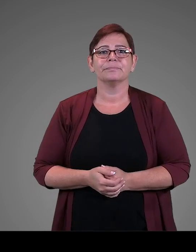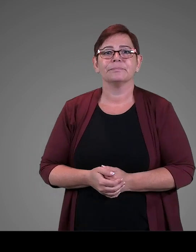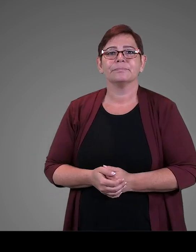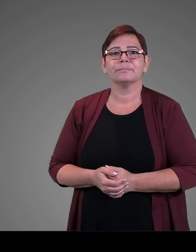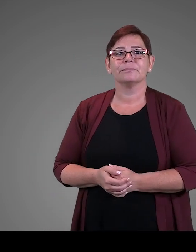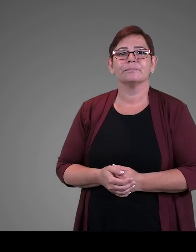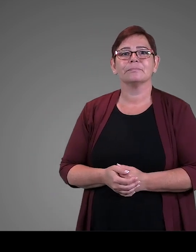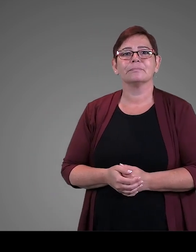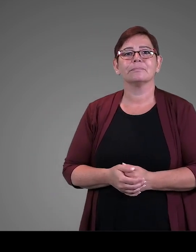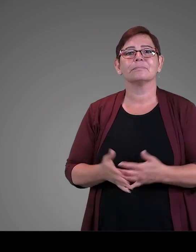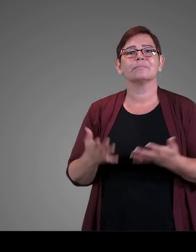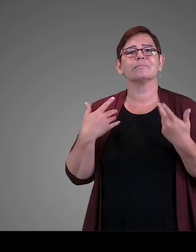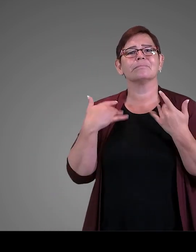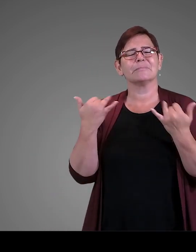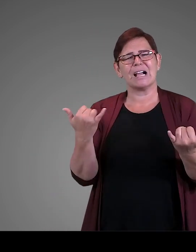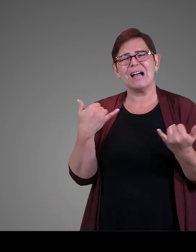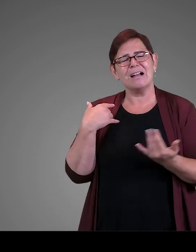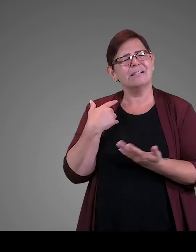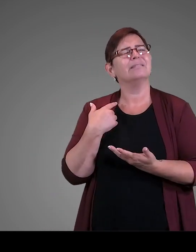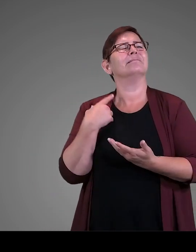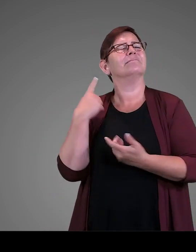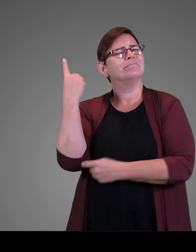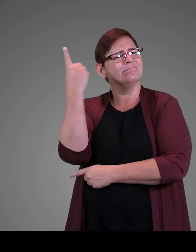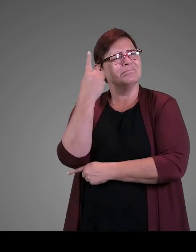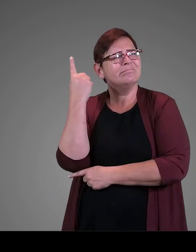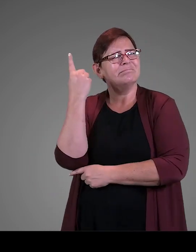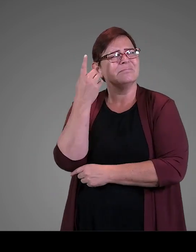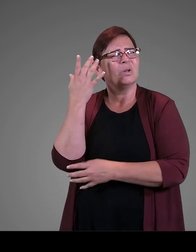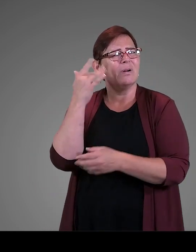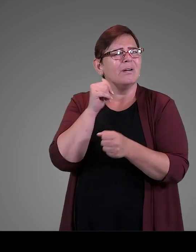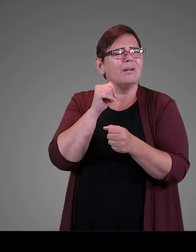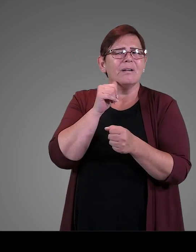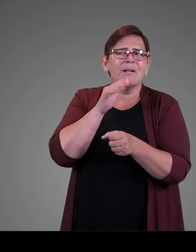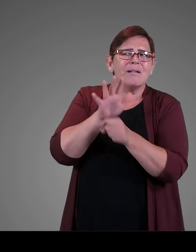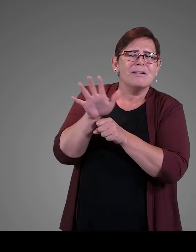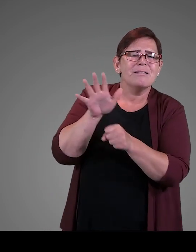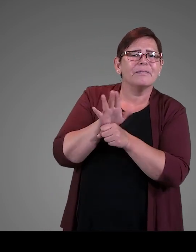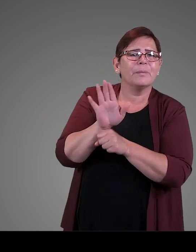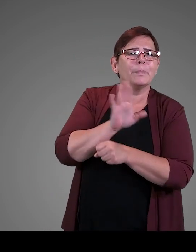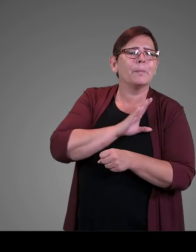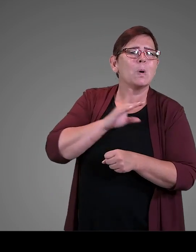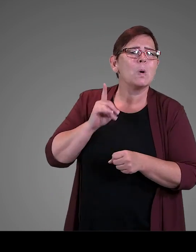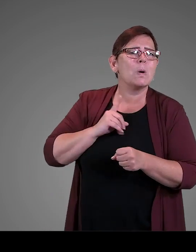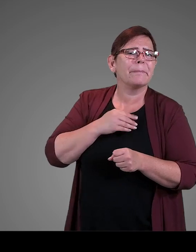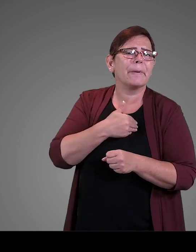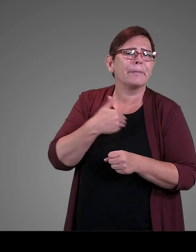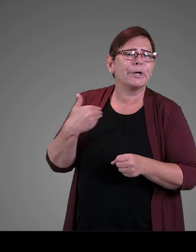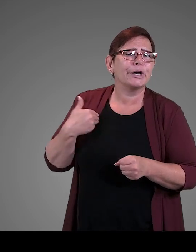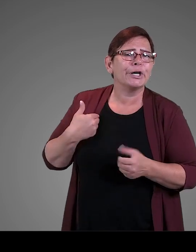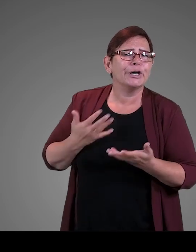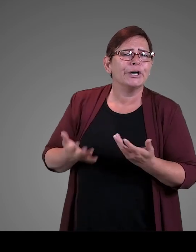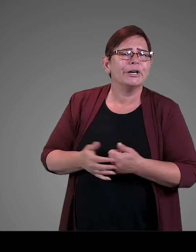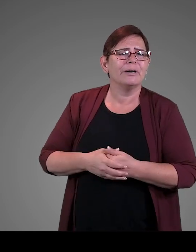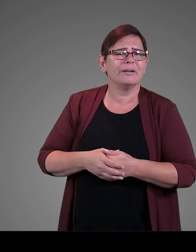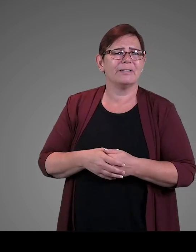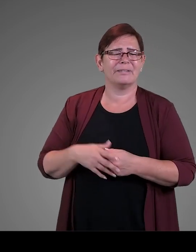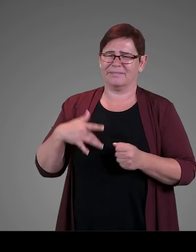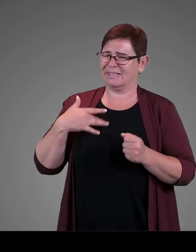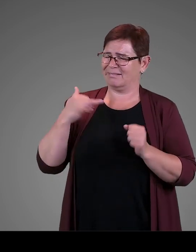la direction puis c'est ça, le pouvoir décisionnel qui n'est pas une bonne chose.